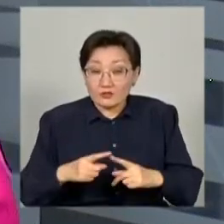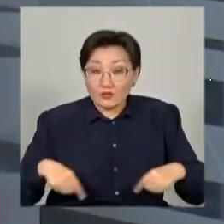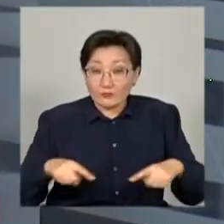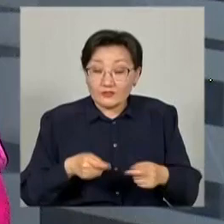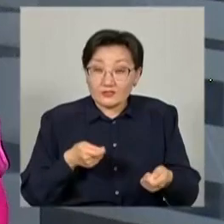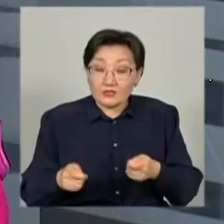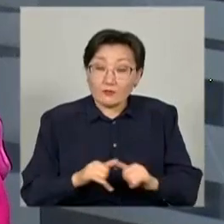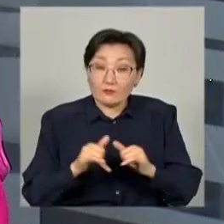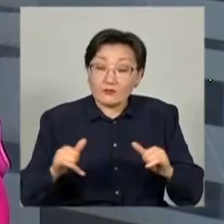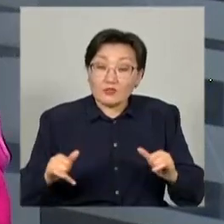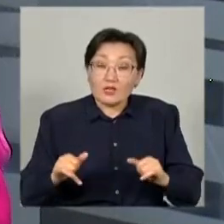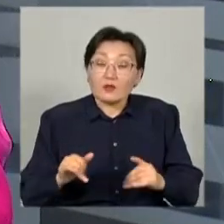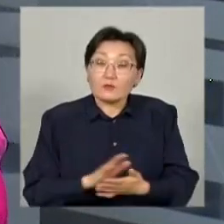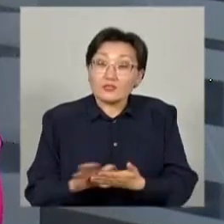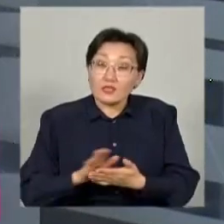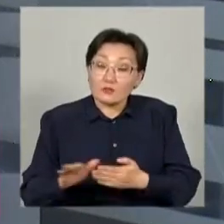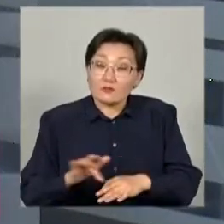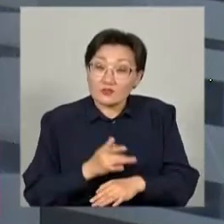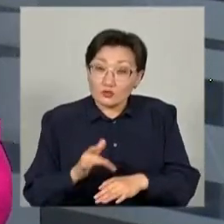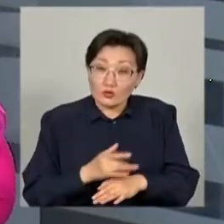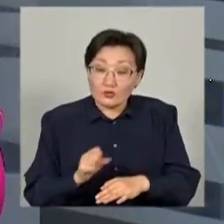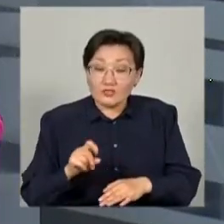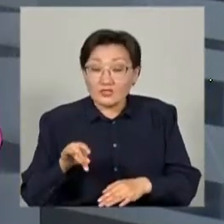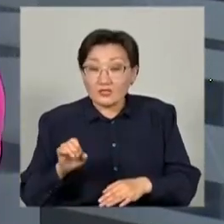управления развития коммунальной инфраструктуры Александр Сергеев.